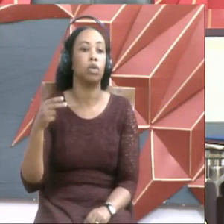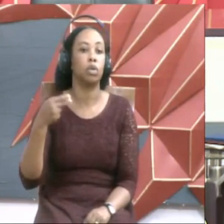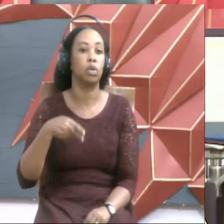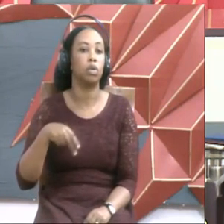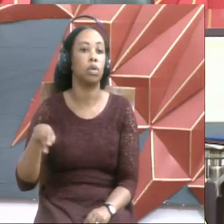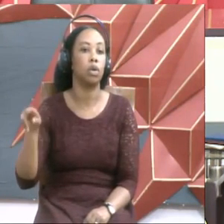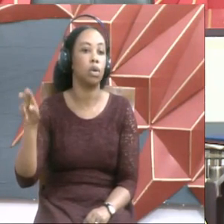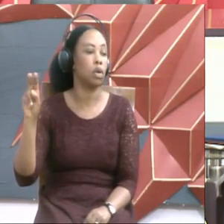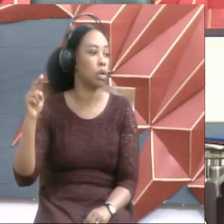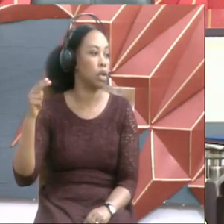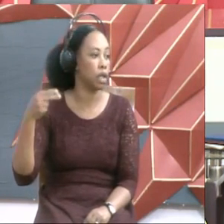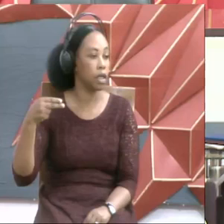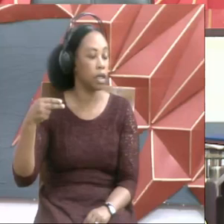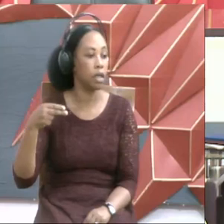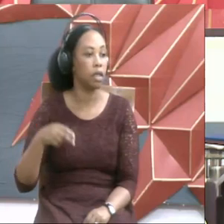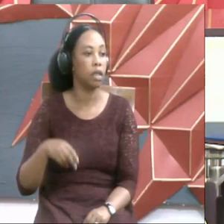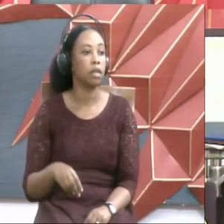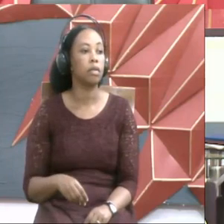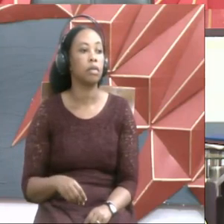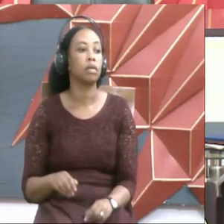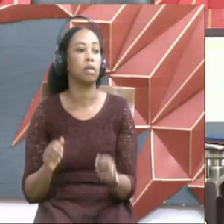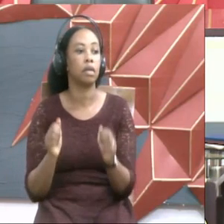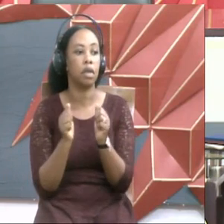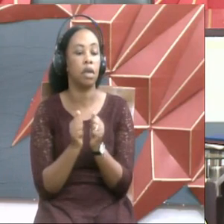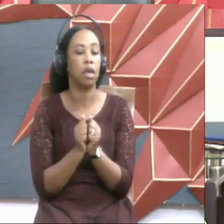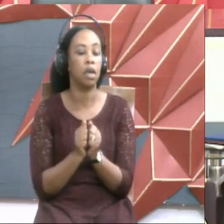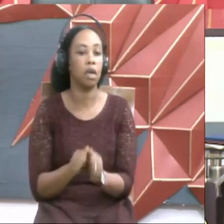na Kaitesi